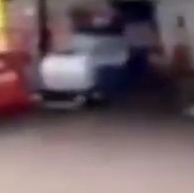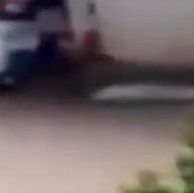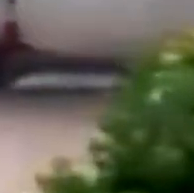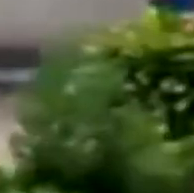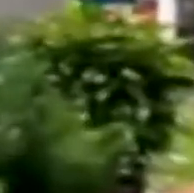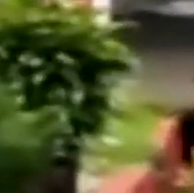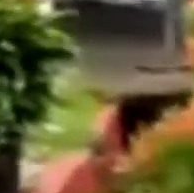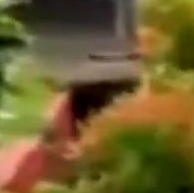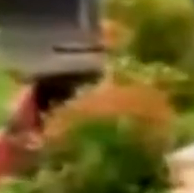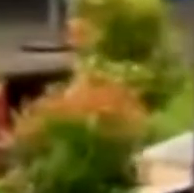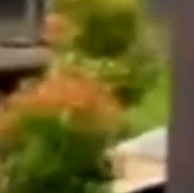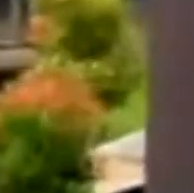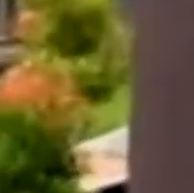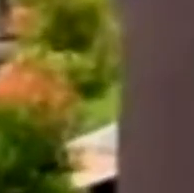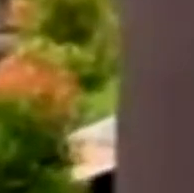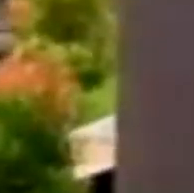dinyatakan positif COVID-19.